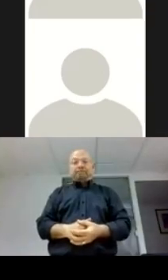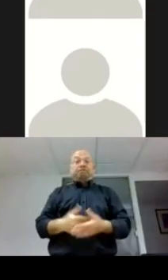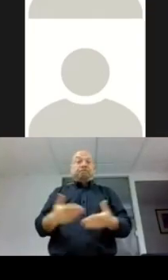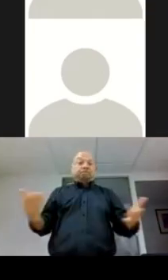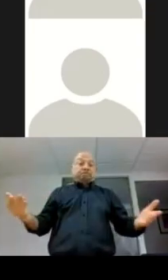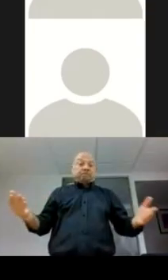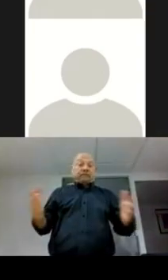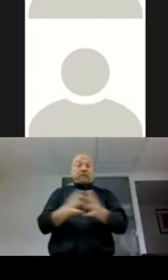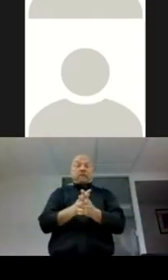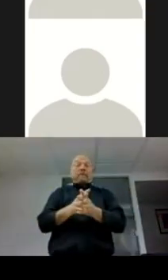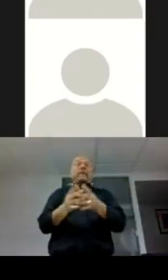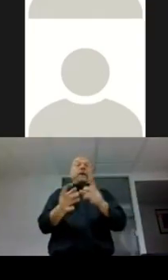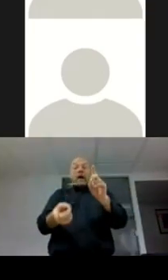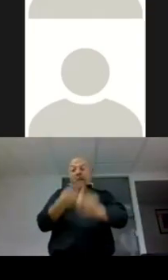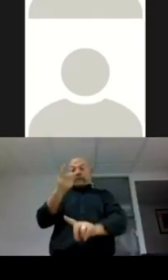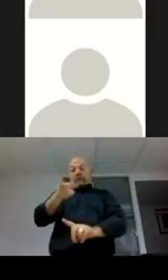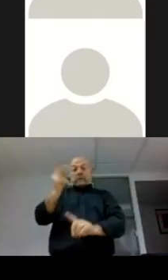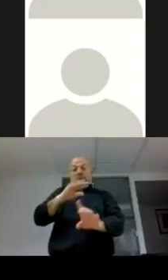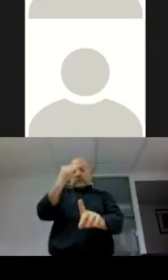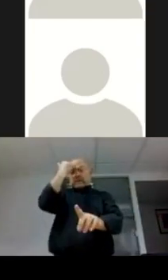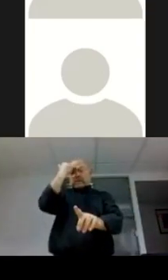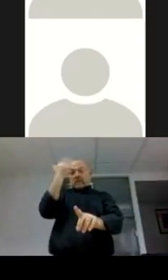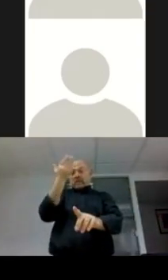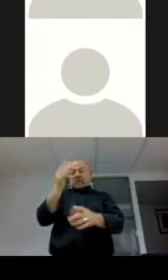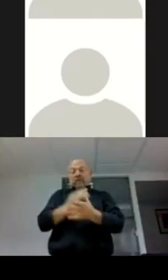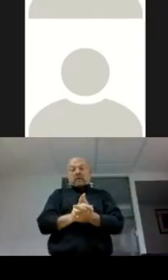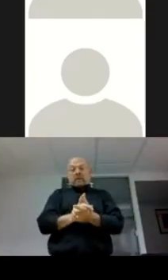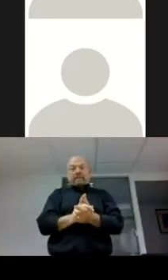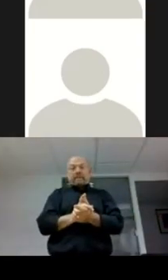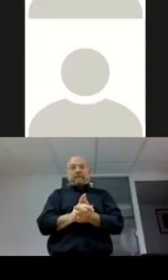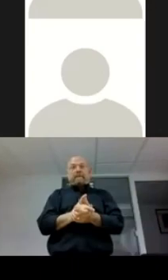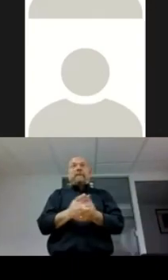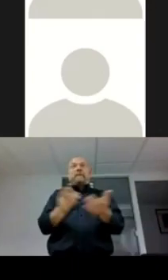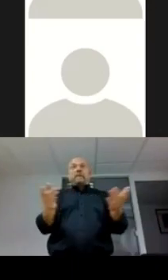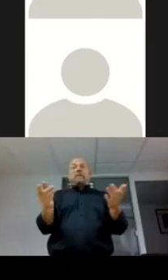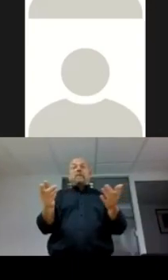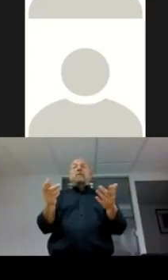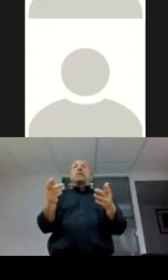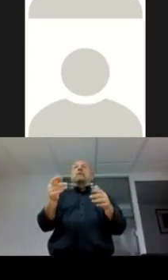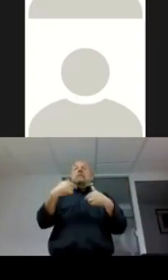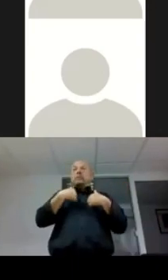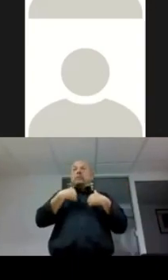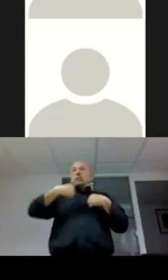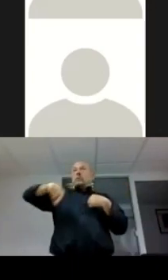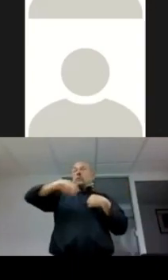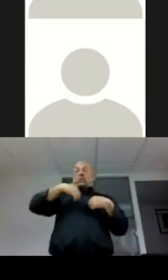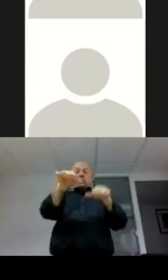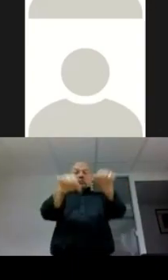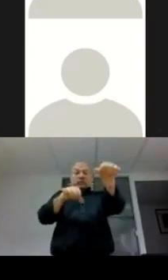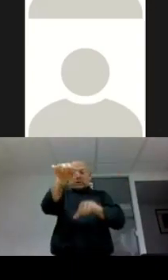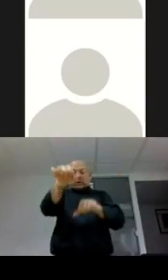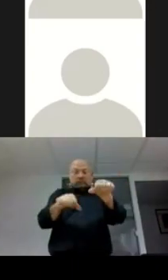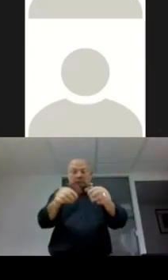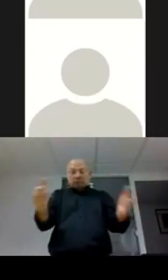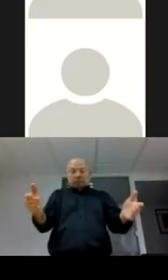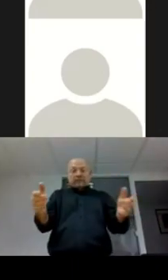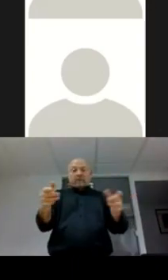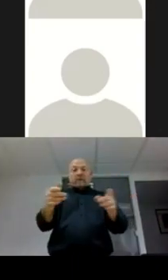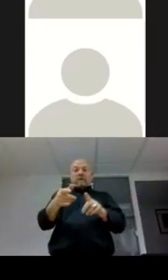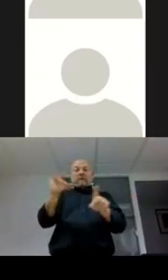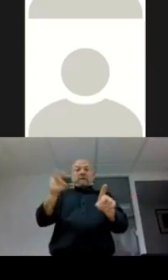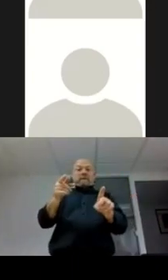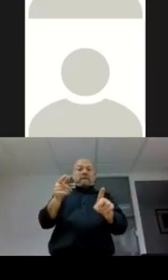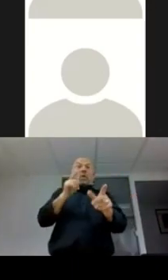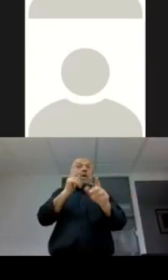du côlon, le long des ganglions. Quoi qu'il en soit, ce qui est très important, c'est de savoir que la stratégie chirurgicale,